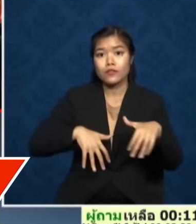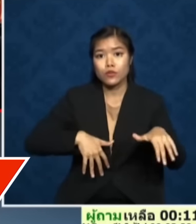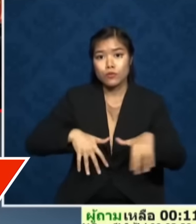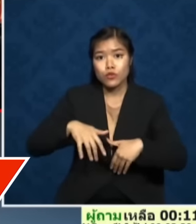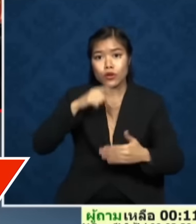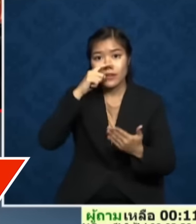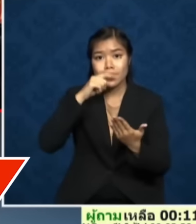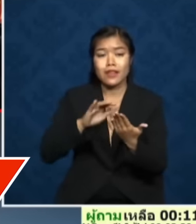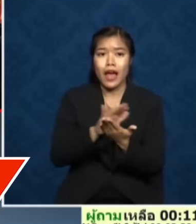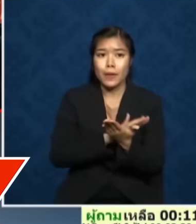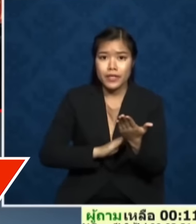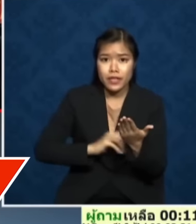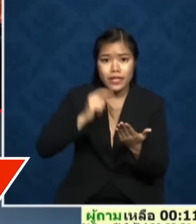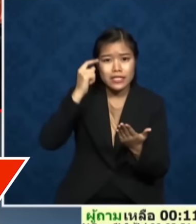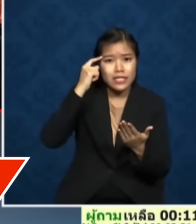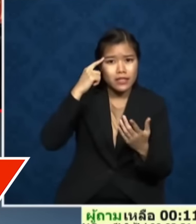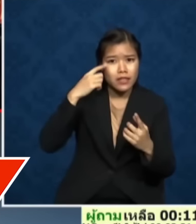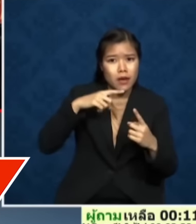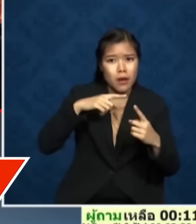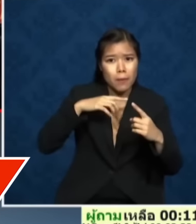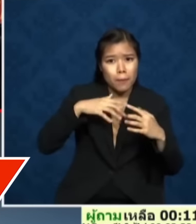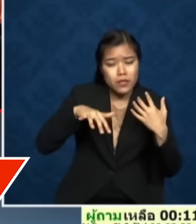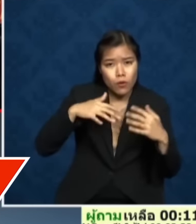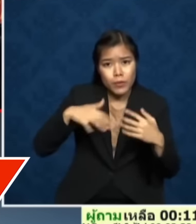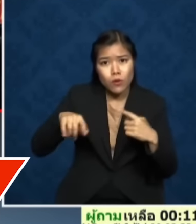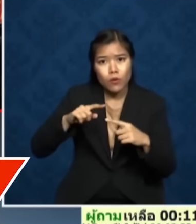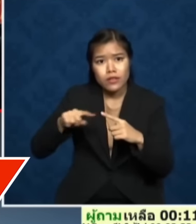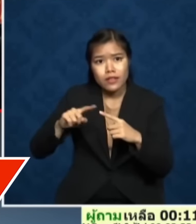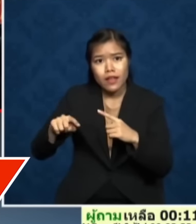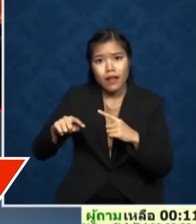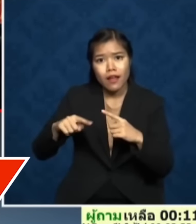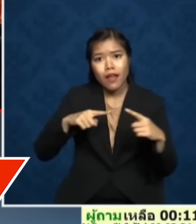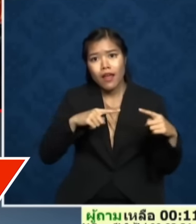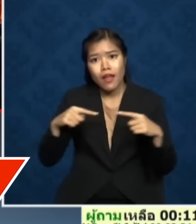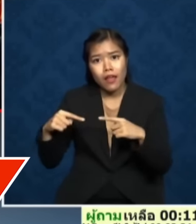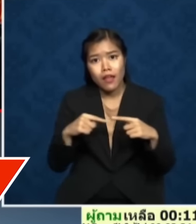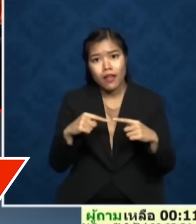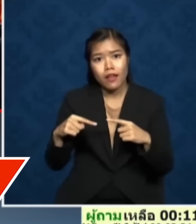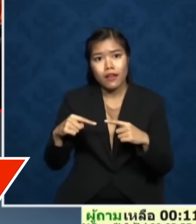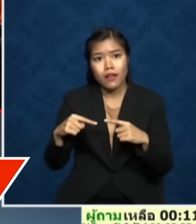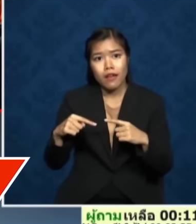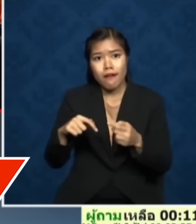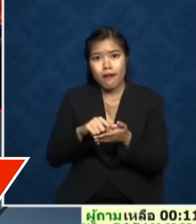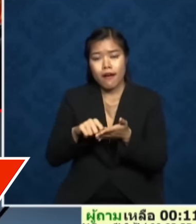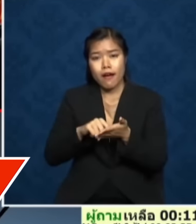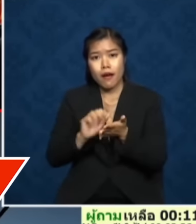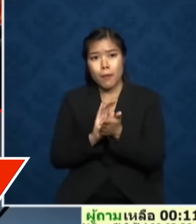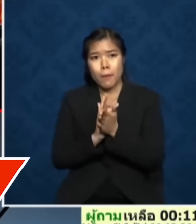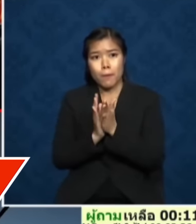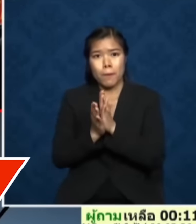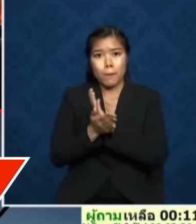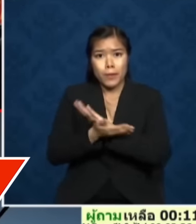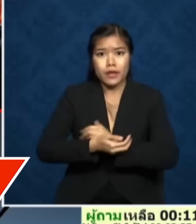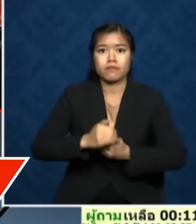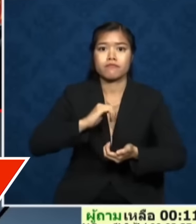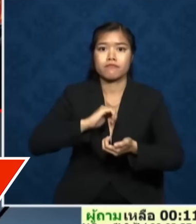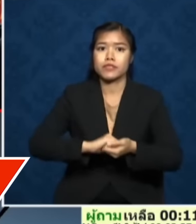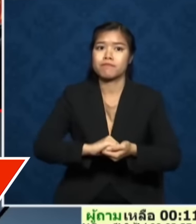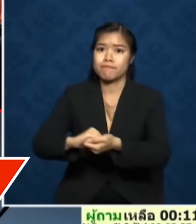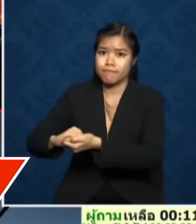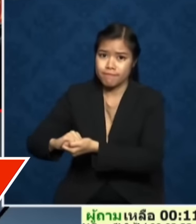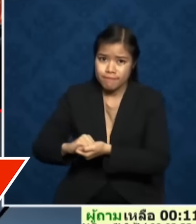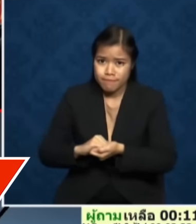แตกต่างกันแล้วขัดแย้งกันมา10กว่าปีเนี่ยสามารถที่จะแสวงหาฉันทามติใหม่ร่วม